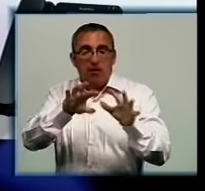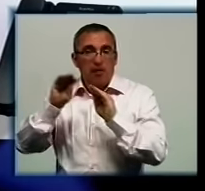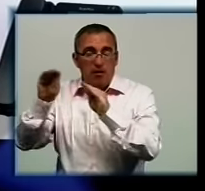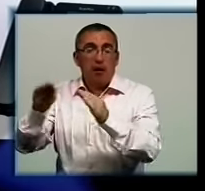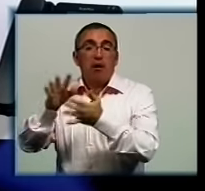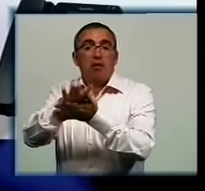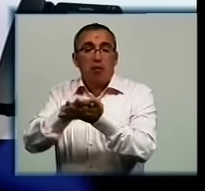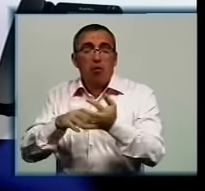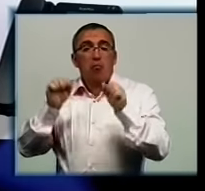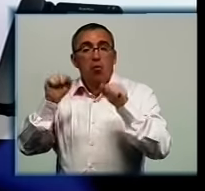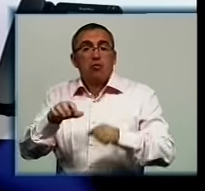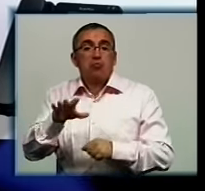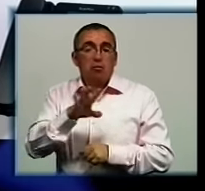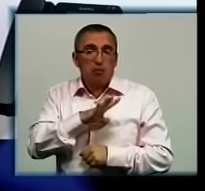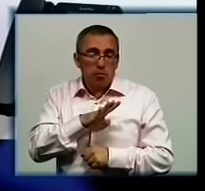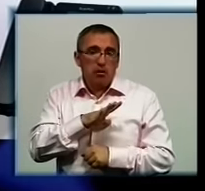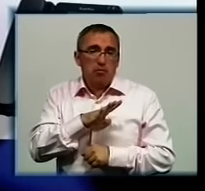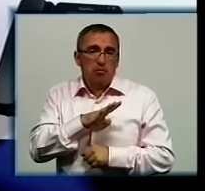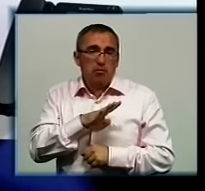його можна було якимось чином там